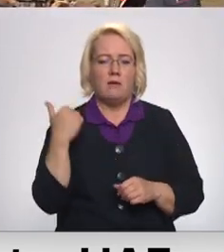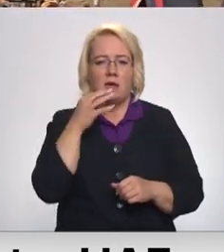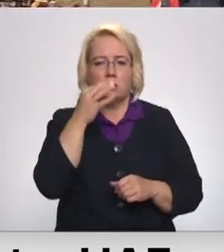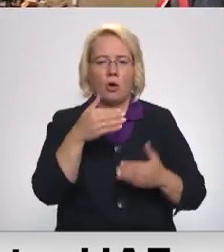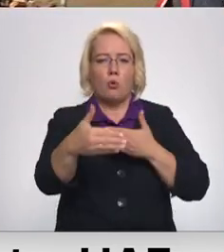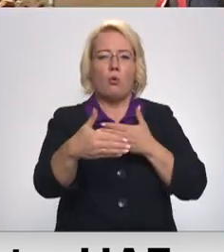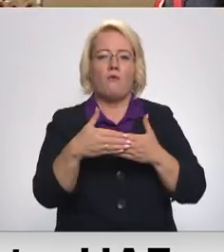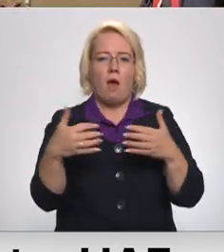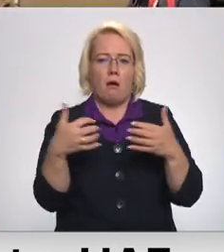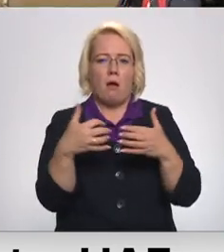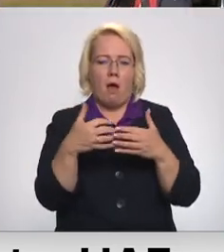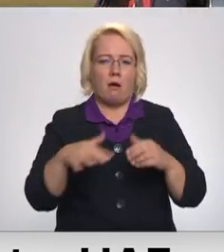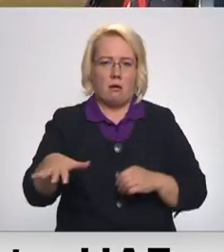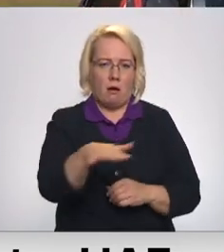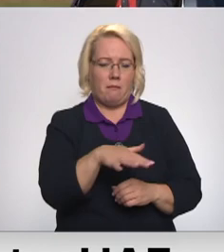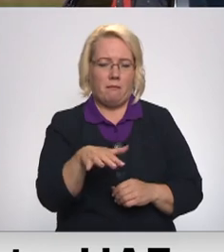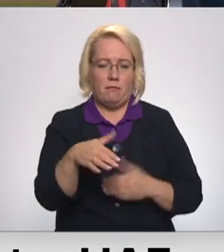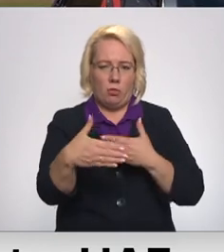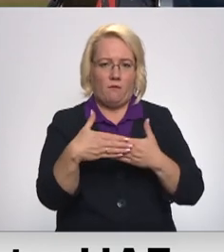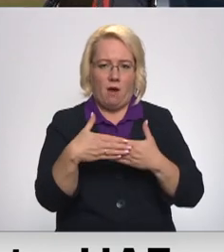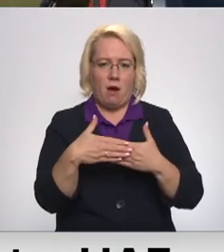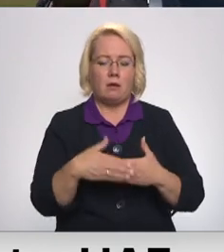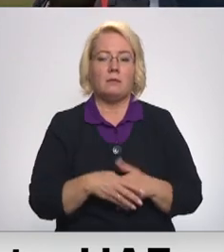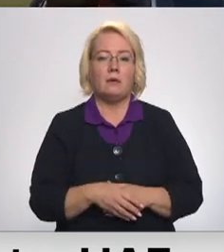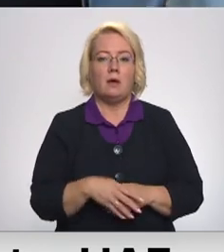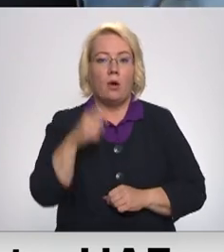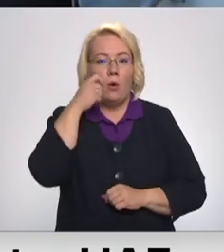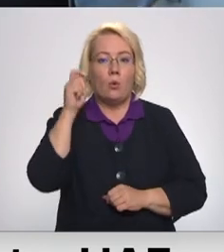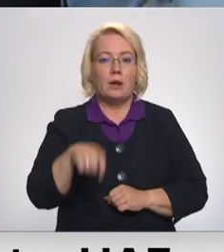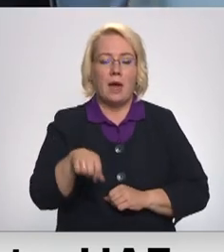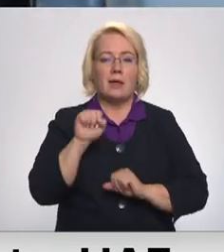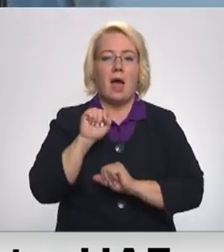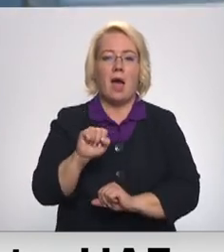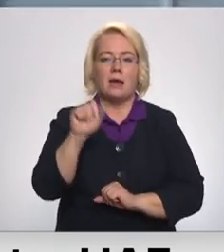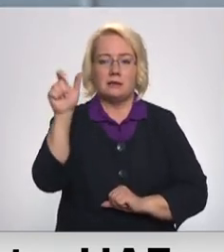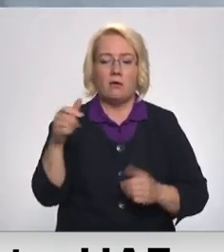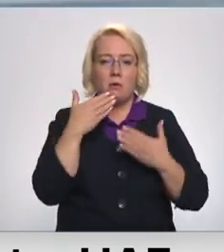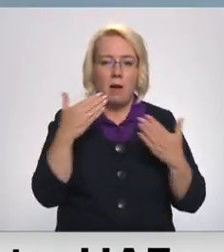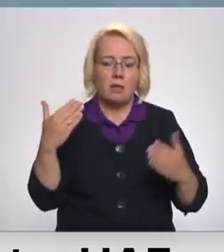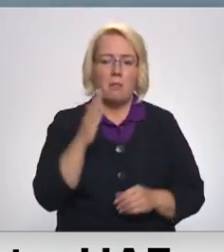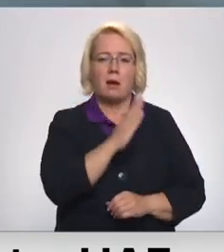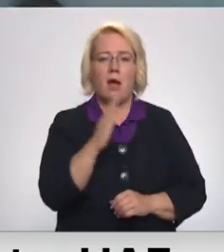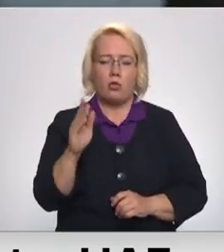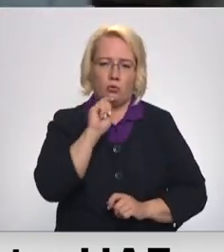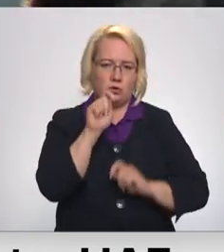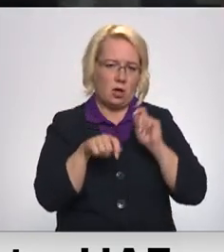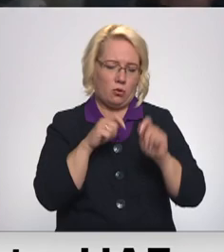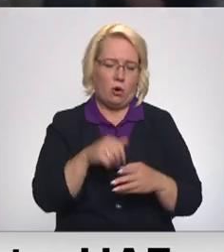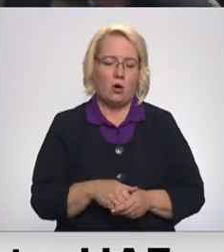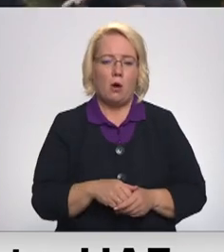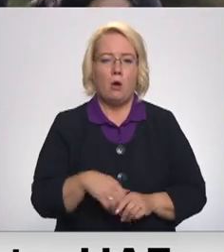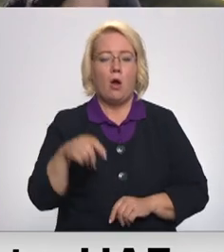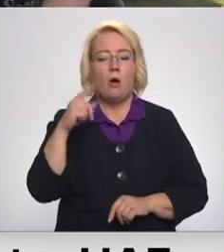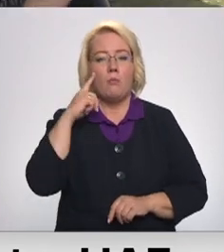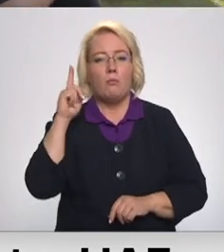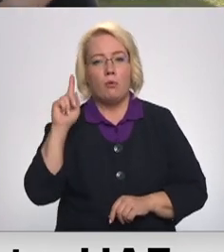frontei. Tuvāk frontei brauksim, jā. Ukrainas aizstāvi ir pateicīgi par katru ziedojumu. Protams, novērtēt